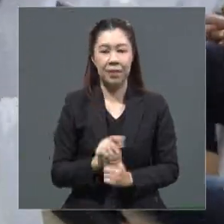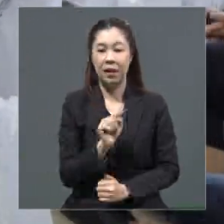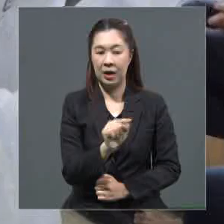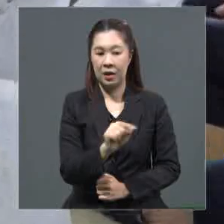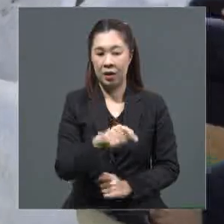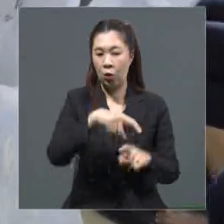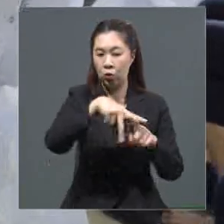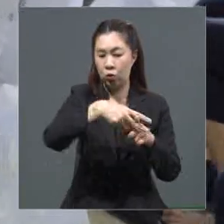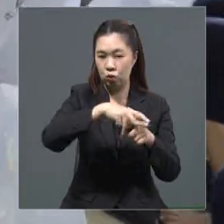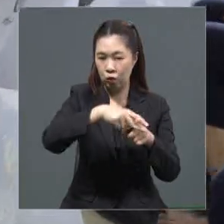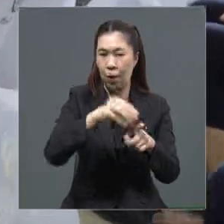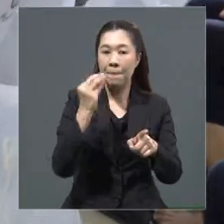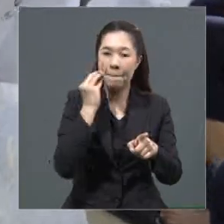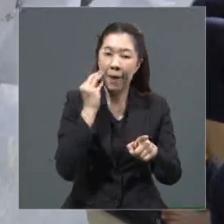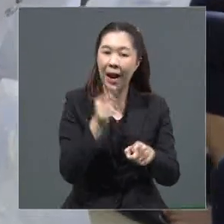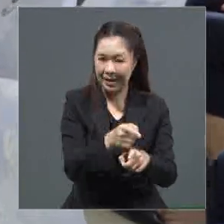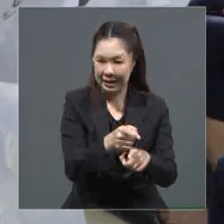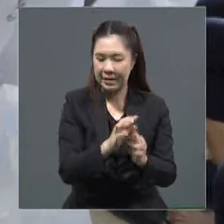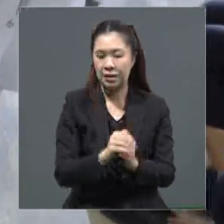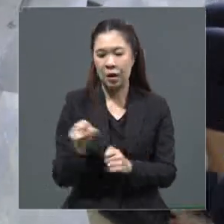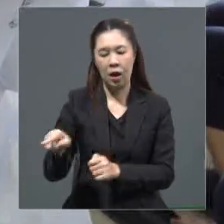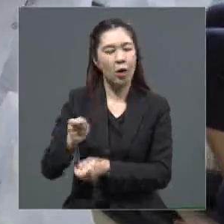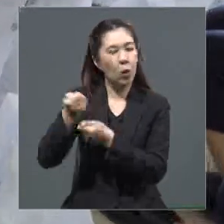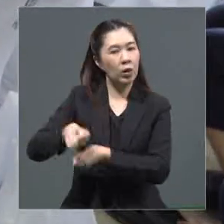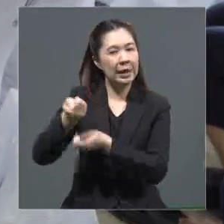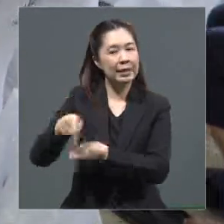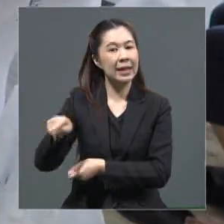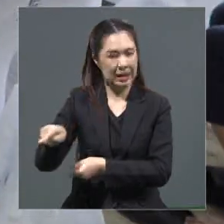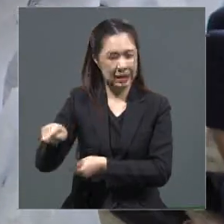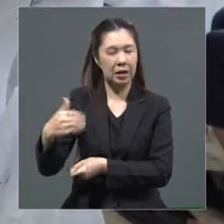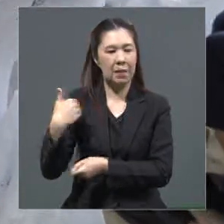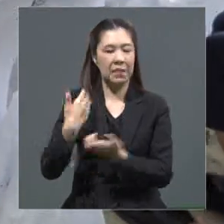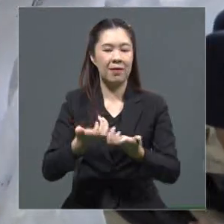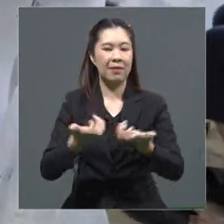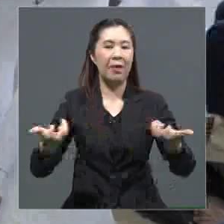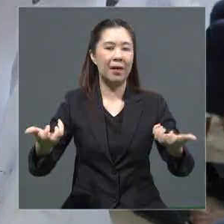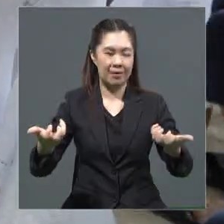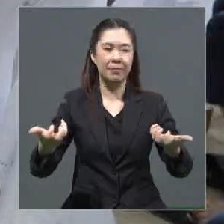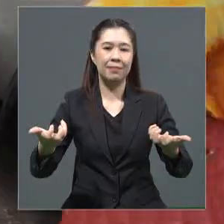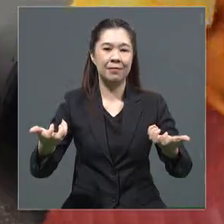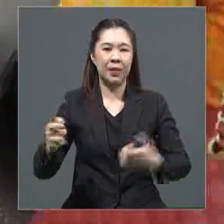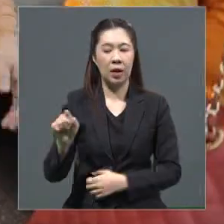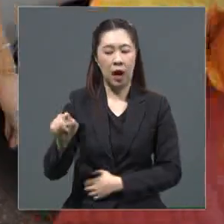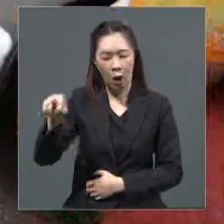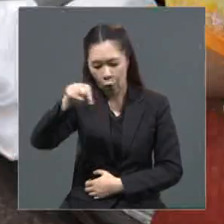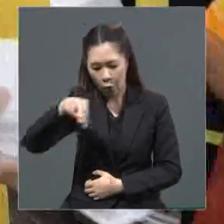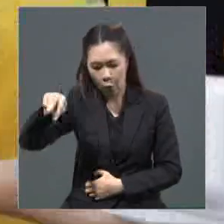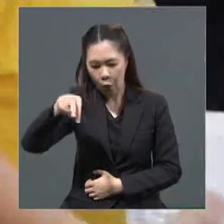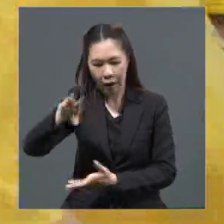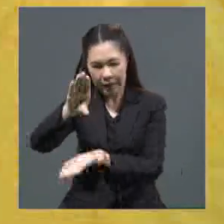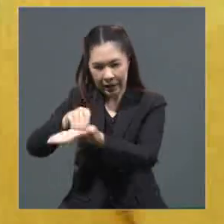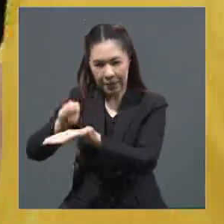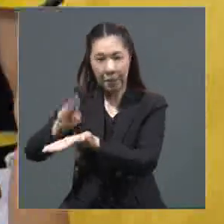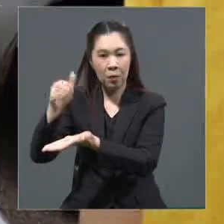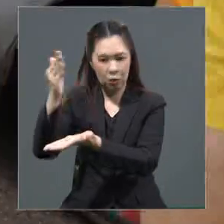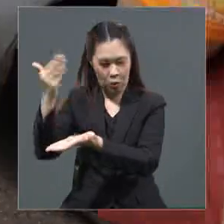ซ่อมแชมตัวบ้านแต่ในส่วนของพื้นที่ทางการเกษตรที่เสียหายเนี่ยก็จะมีแยกอีกต่างหากนะฮอันนั้นก็ต้องไปสำรวจความเสียหายก่อนแต่รับ